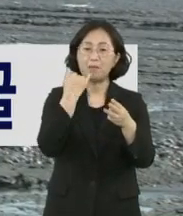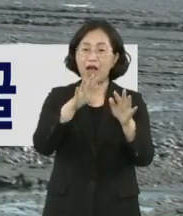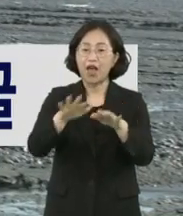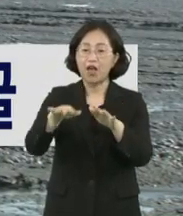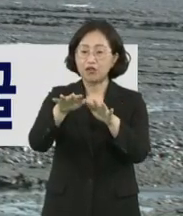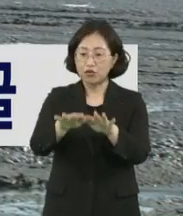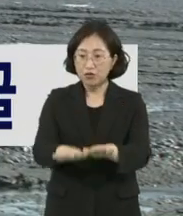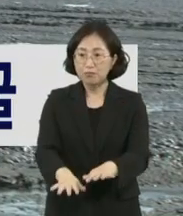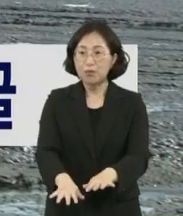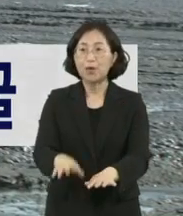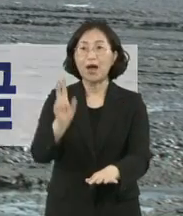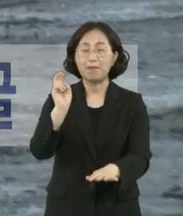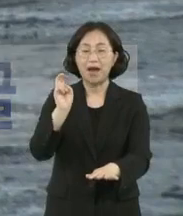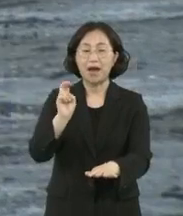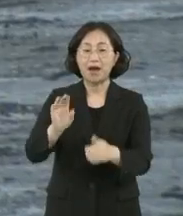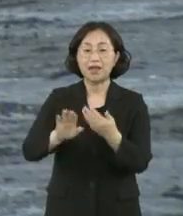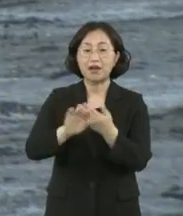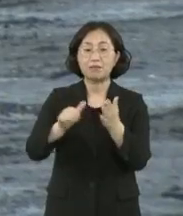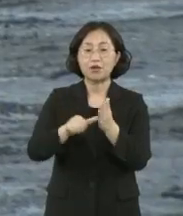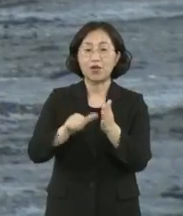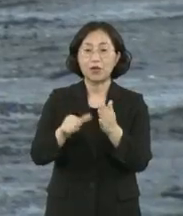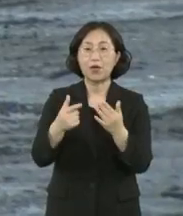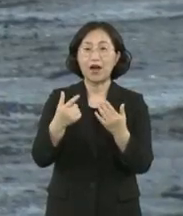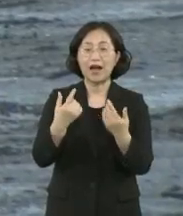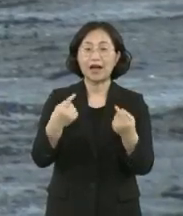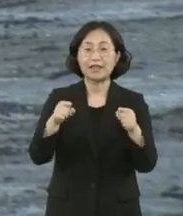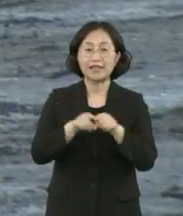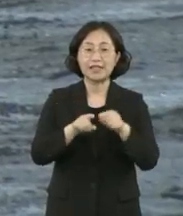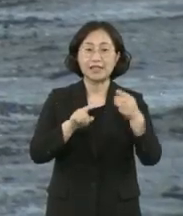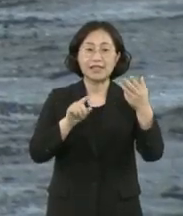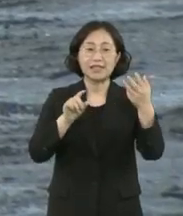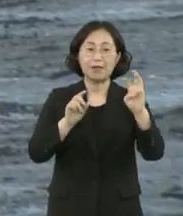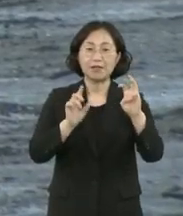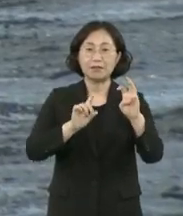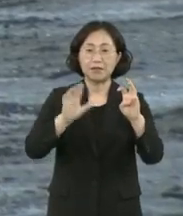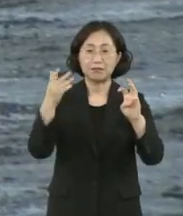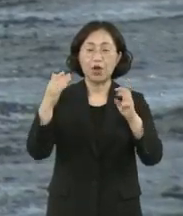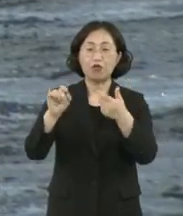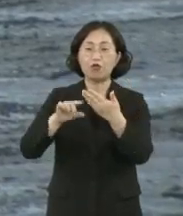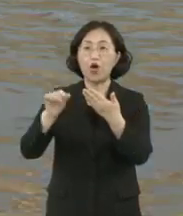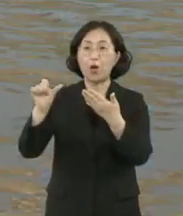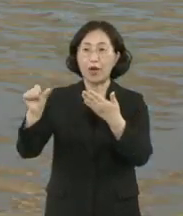추정된다며 다른 유물들과 함께 오는 31일부터 9월 5일까지